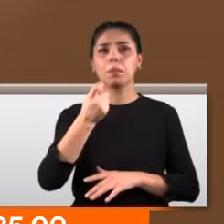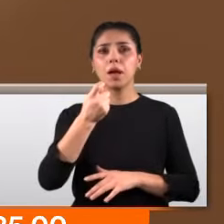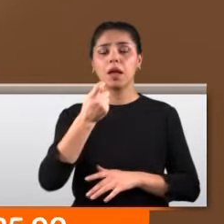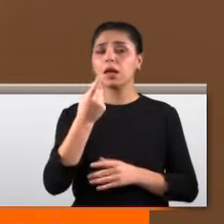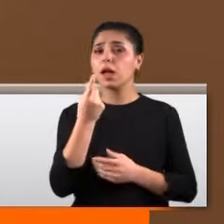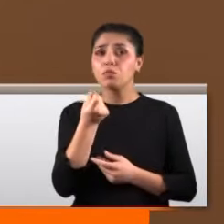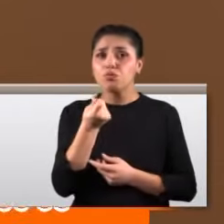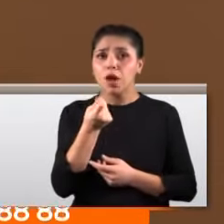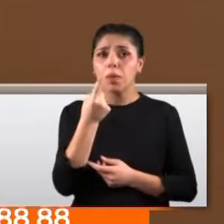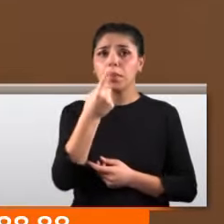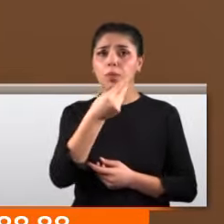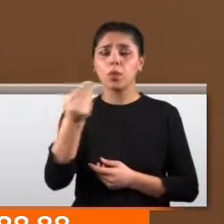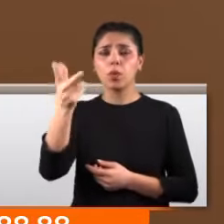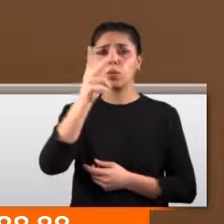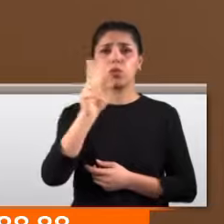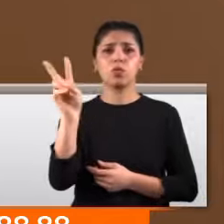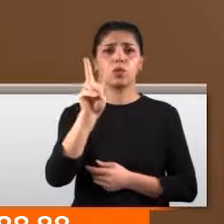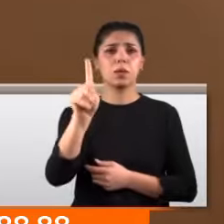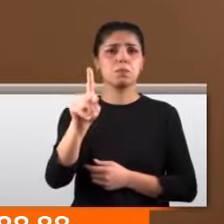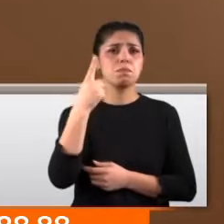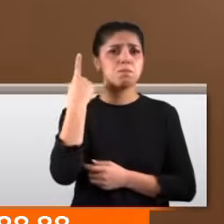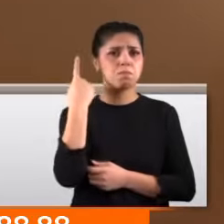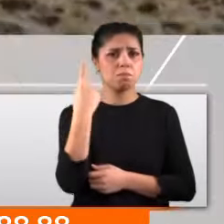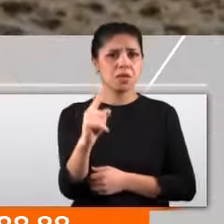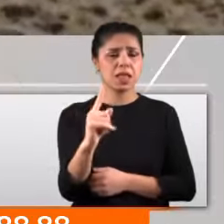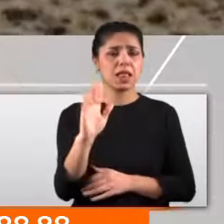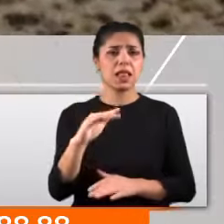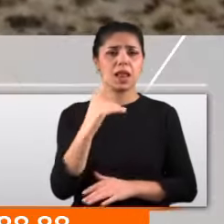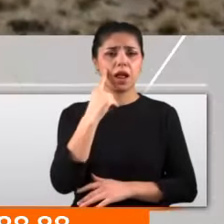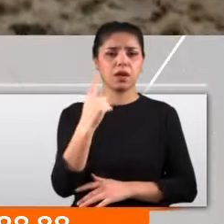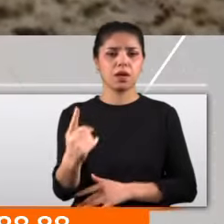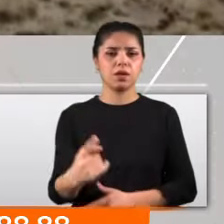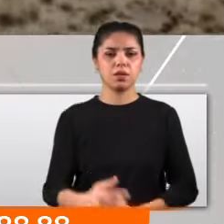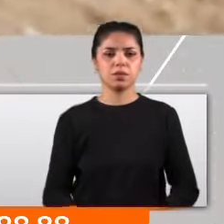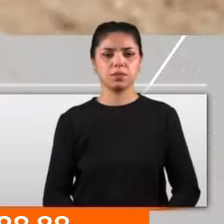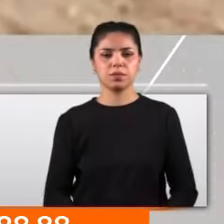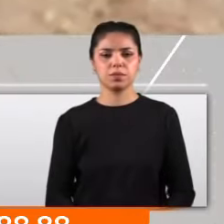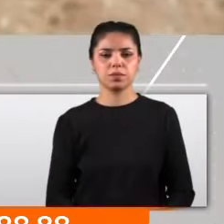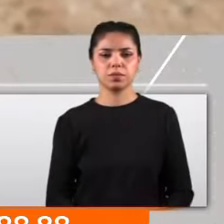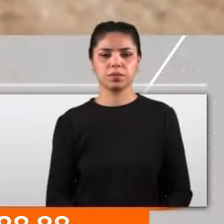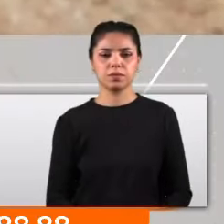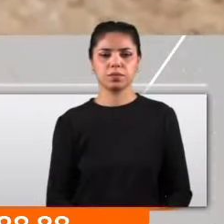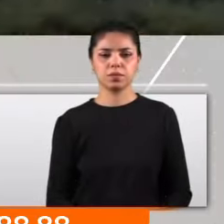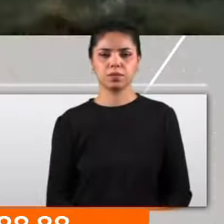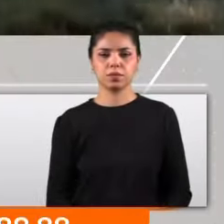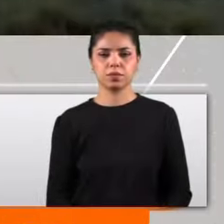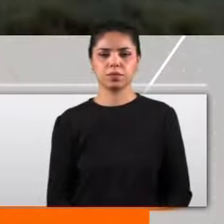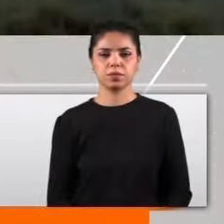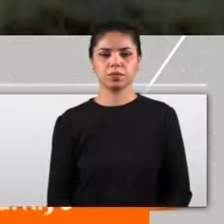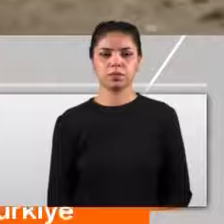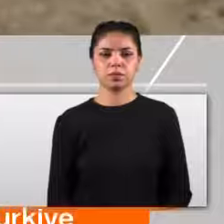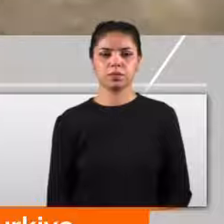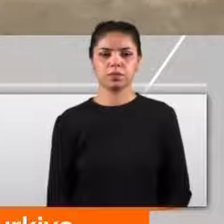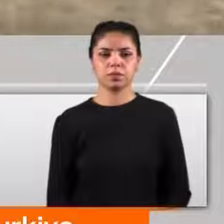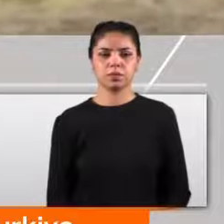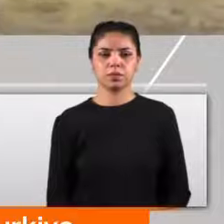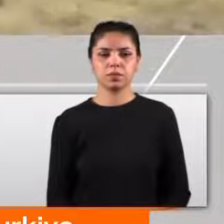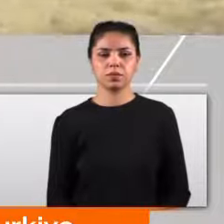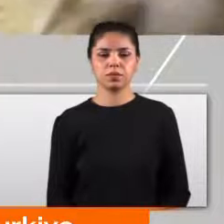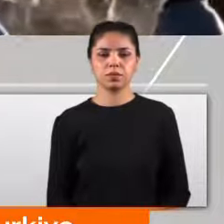tam 1 milyon 321 bin 920 lira. Vikunya tüyünden yapılmış. Ne tüyü? Vikunya